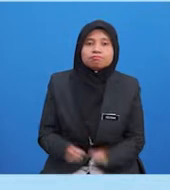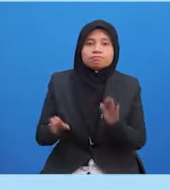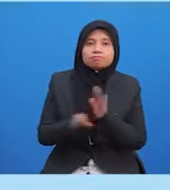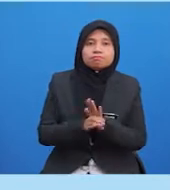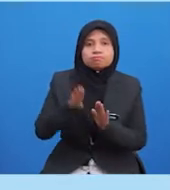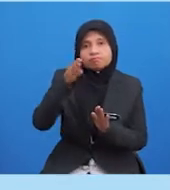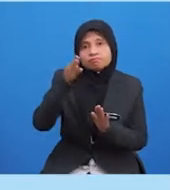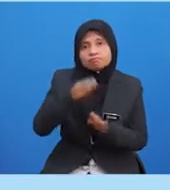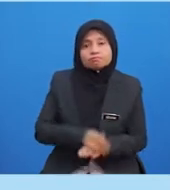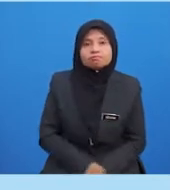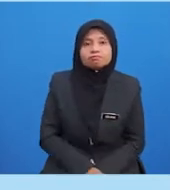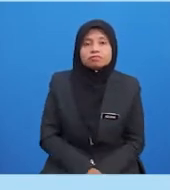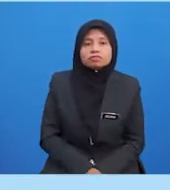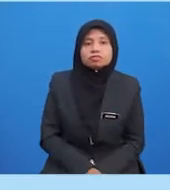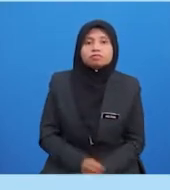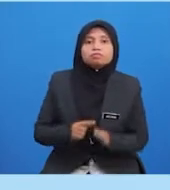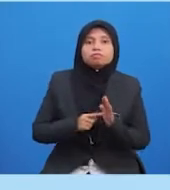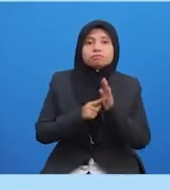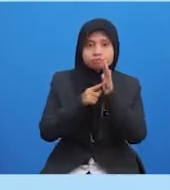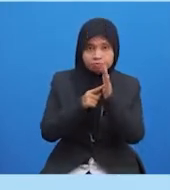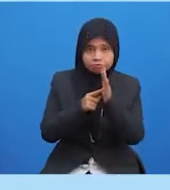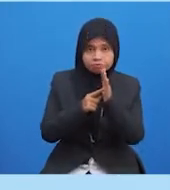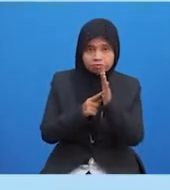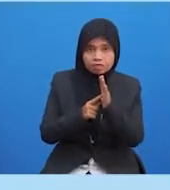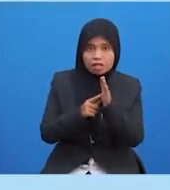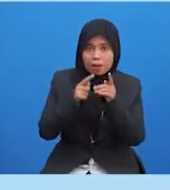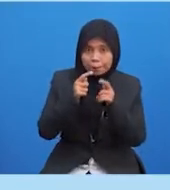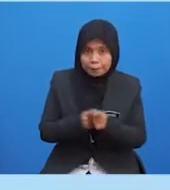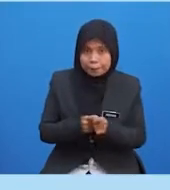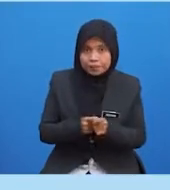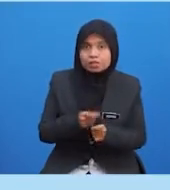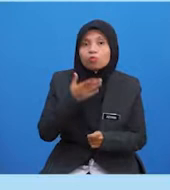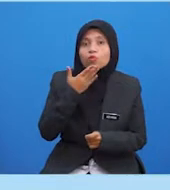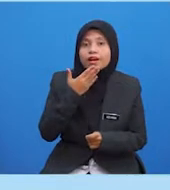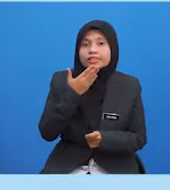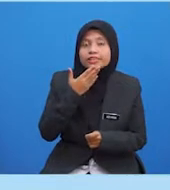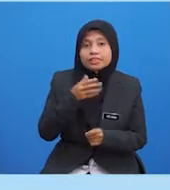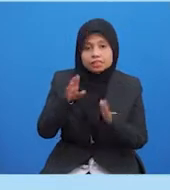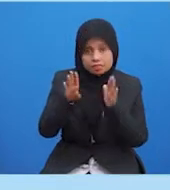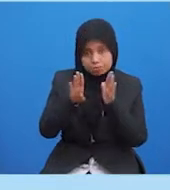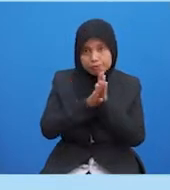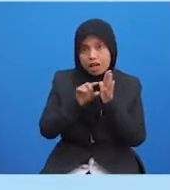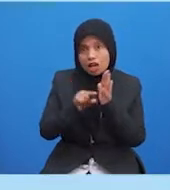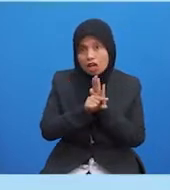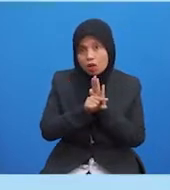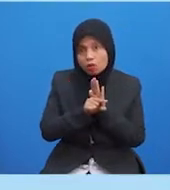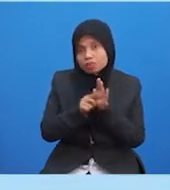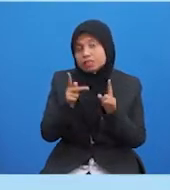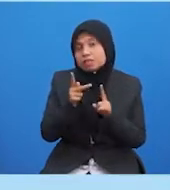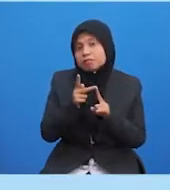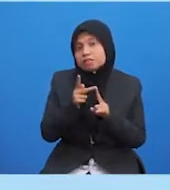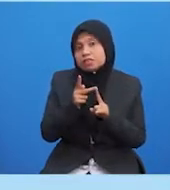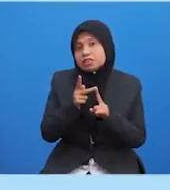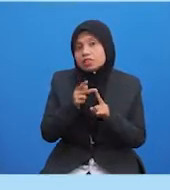Contoh 14 menunjukkan penetapan warna latar belakang tabel